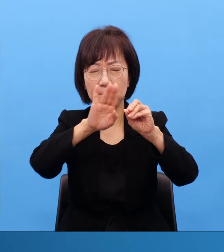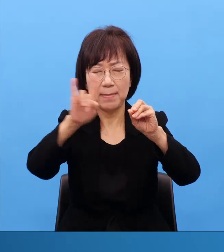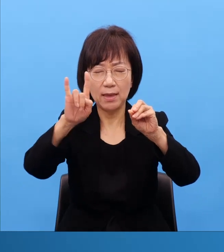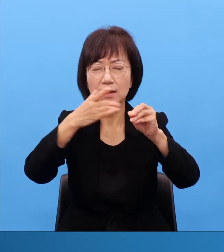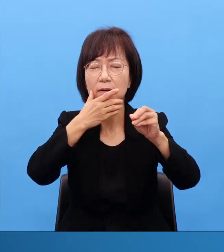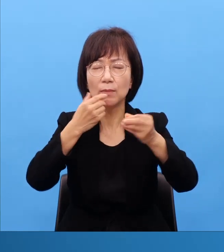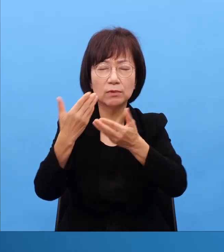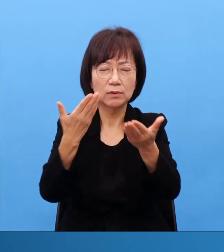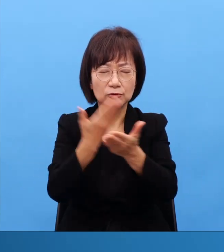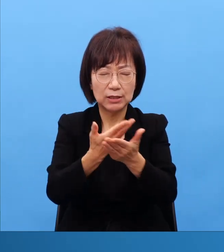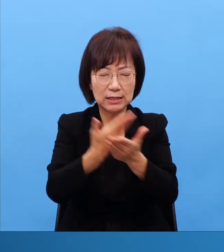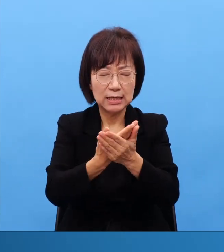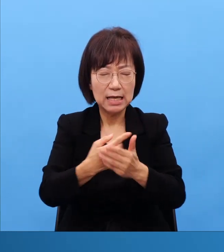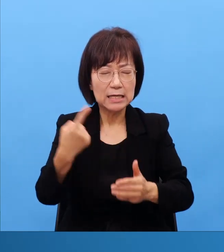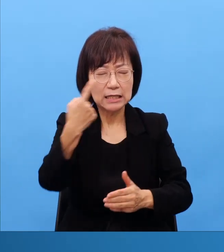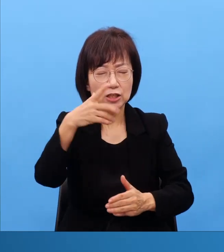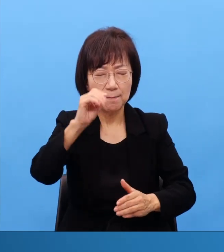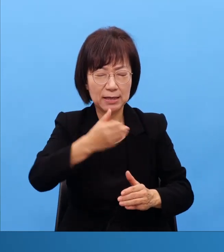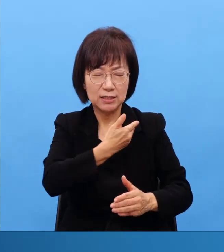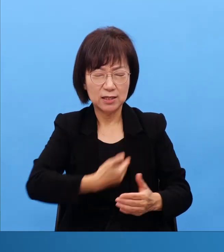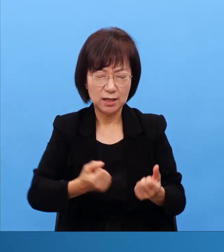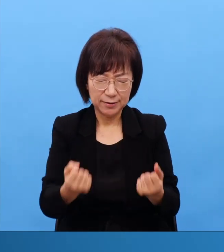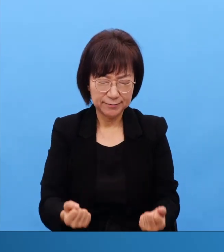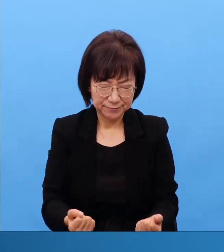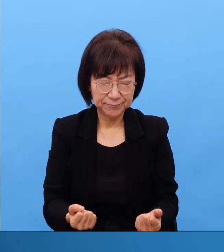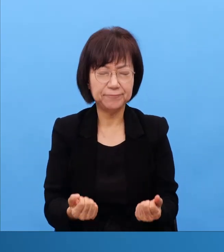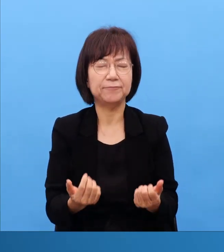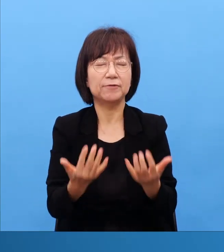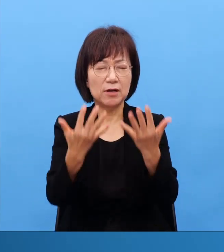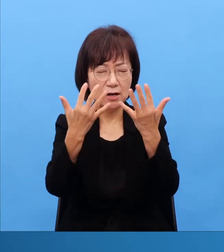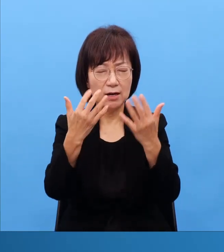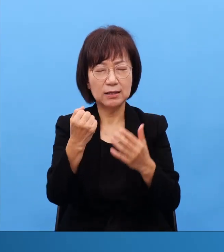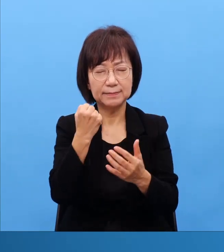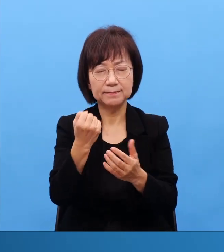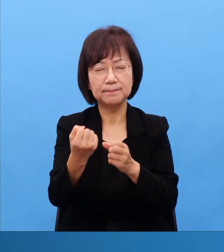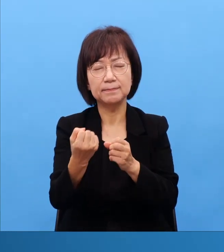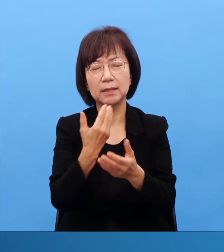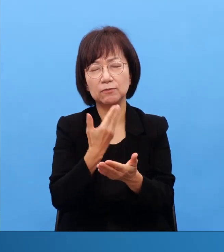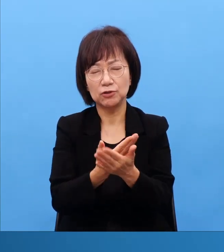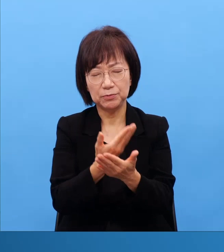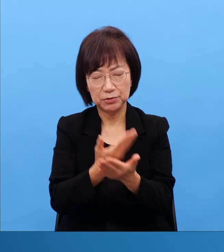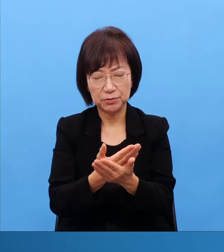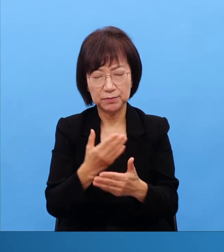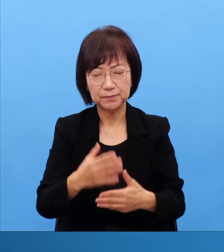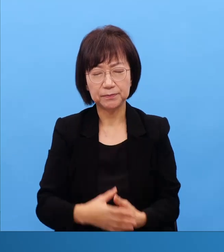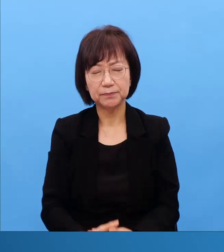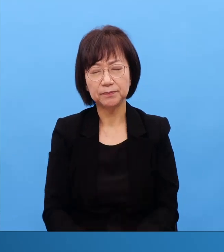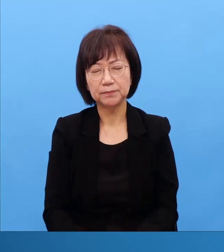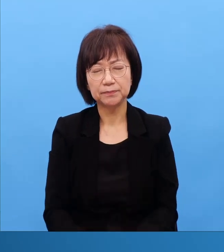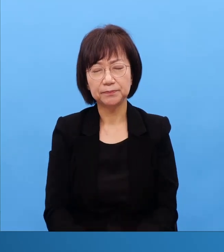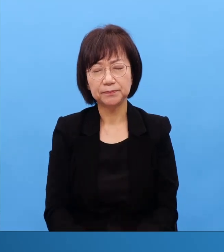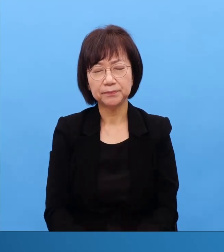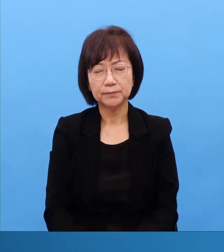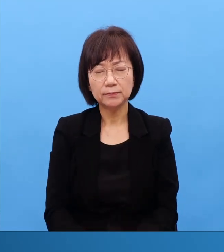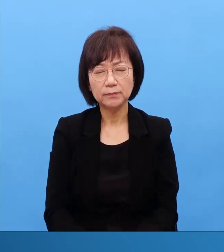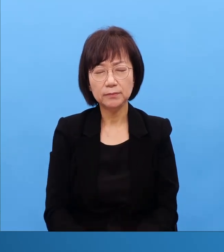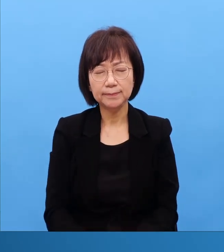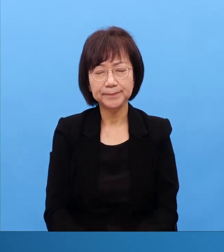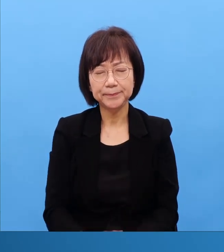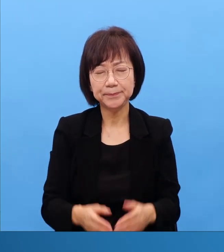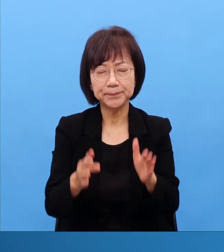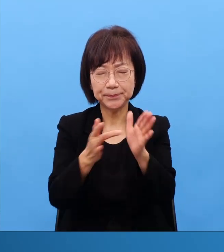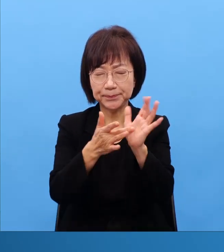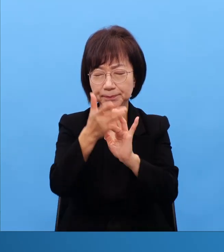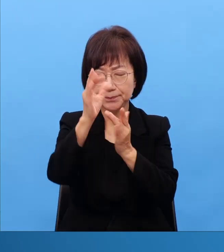제자 보내게 해 주옵소서. Would you bless the hands that are giving their offering absolutely 10 million fold so that the 10 million disciples can be raised through them.